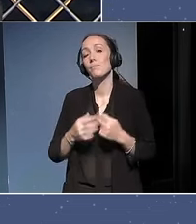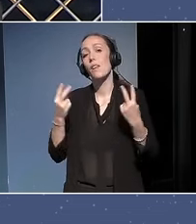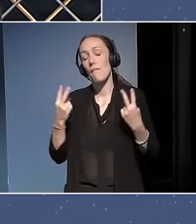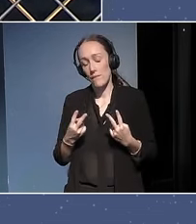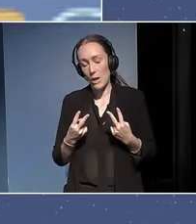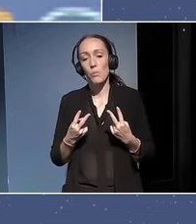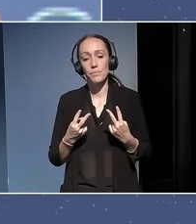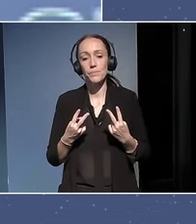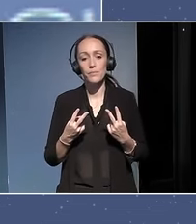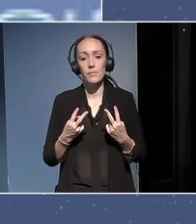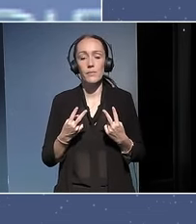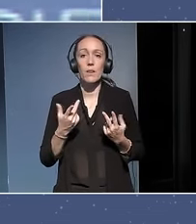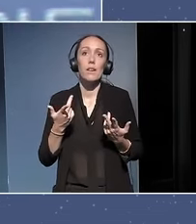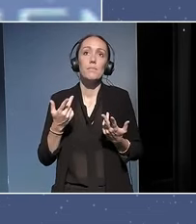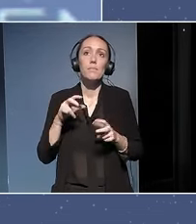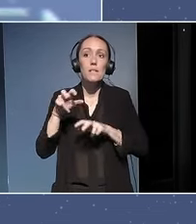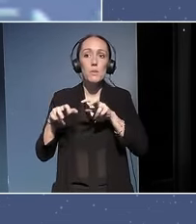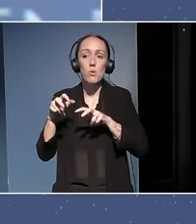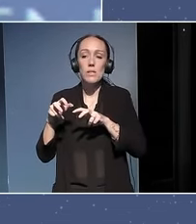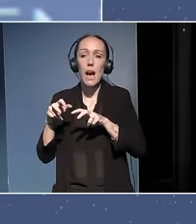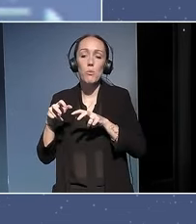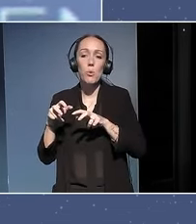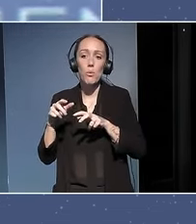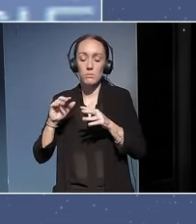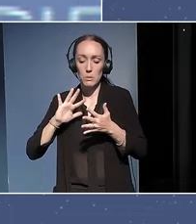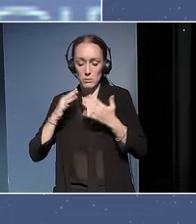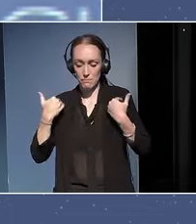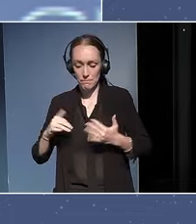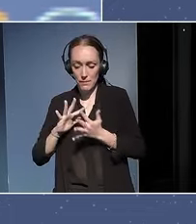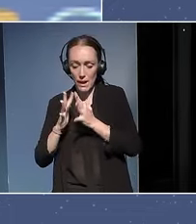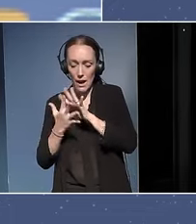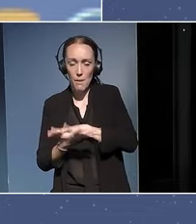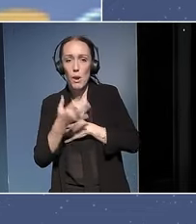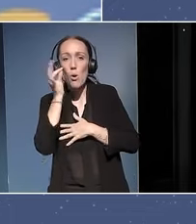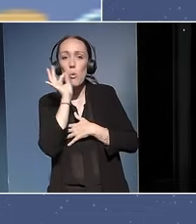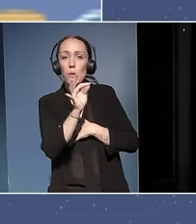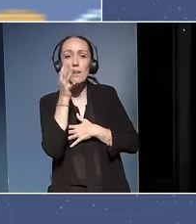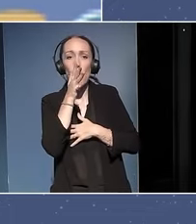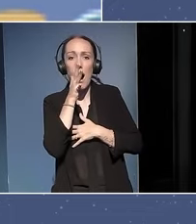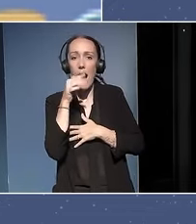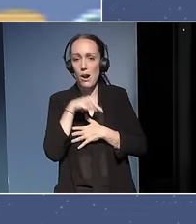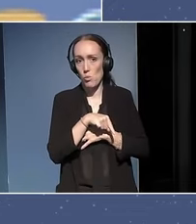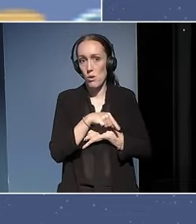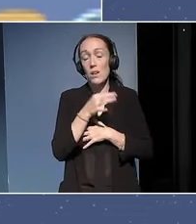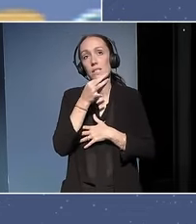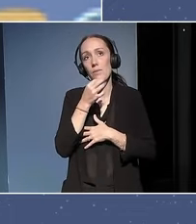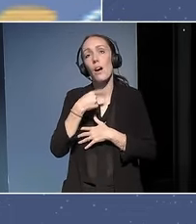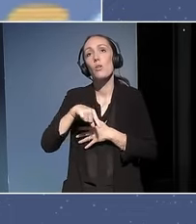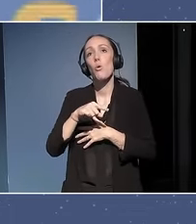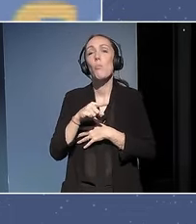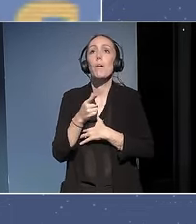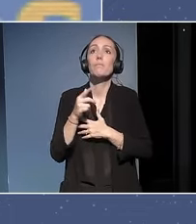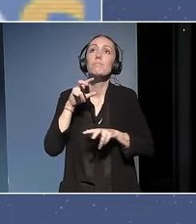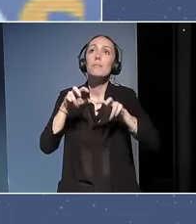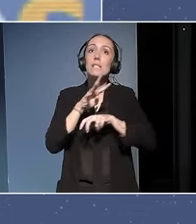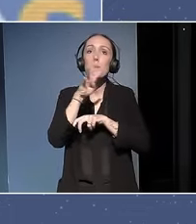adattamenti acquatici molto importanti però non non arriveremmo a definirlo un animale totalmente acquatico Cioè